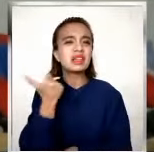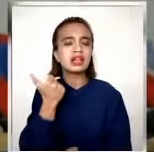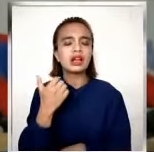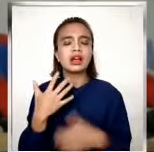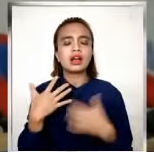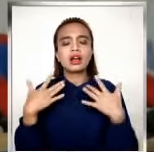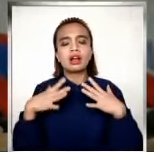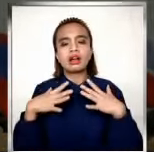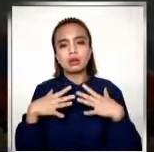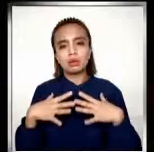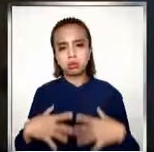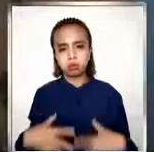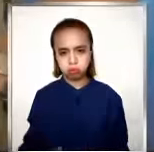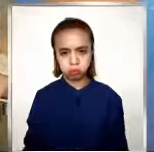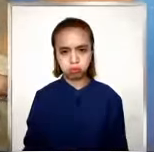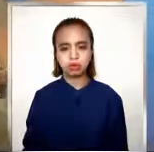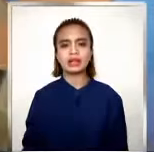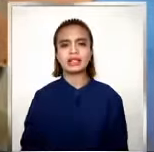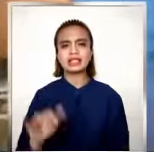Parang nabunutan na po kami ng tinix.